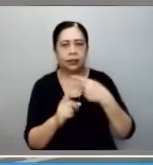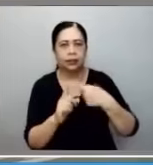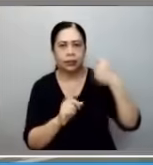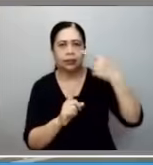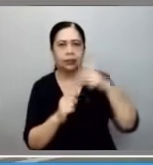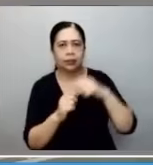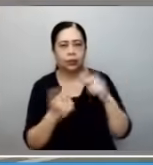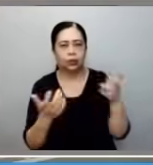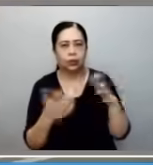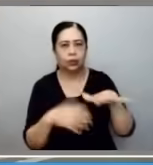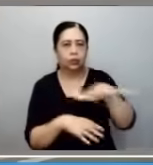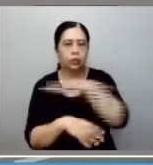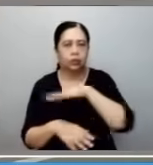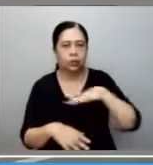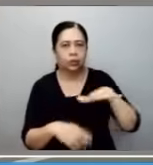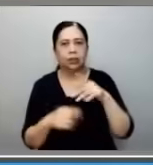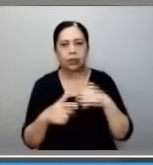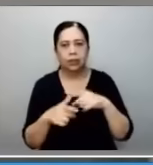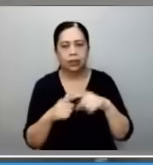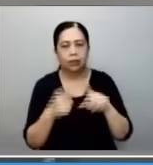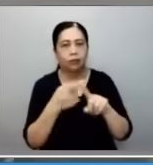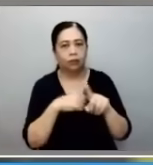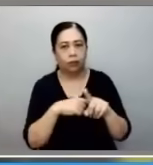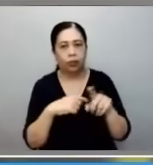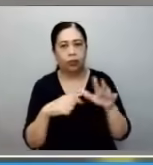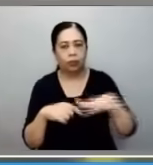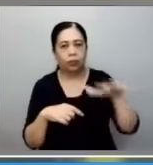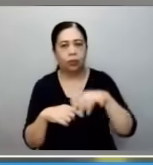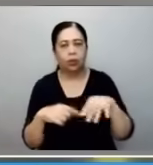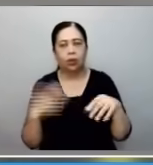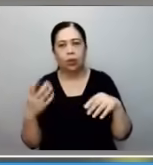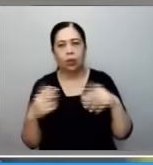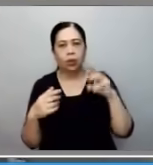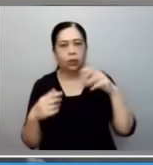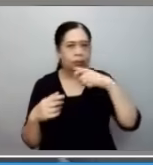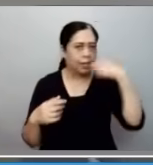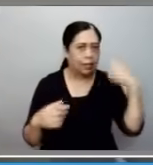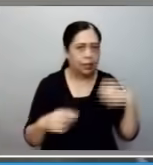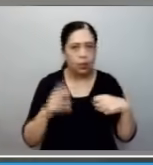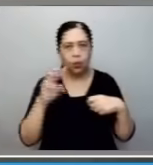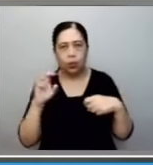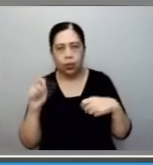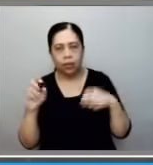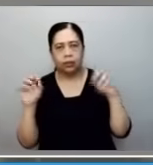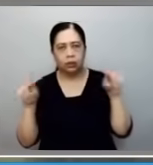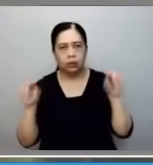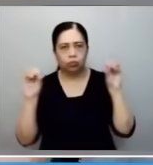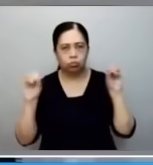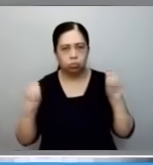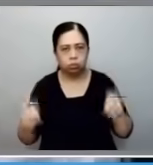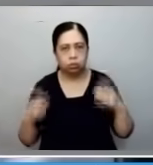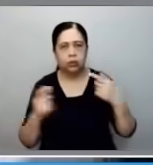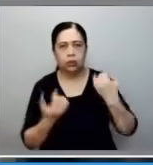bulb temperature. And then, based dun sa dry bulb and wet bulb temperature na nire-record ng ating mga instrument